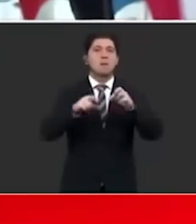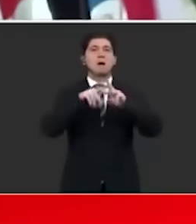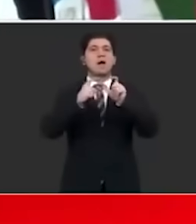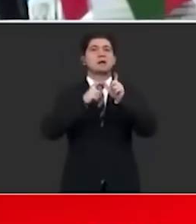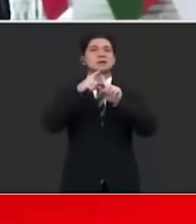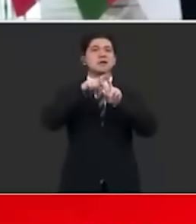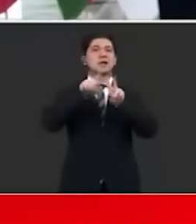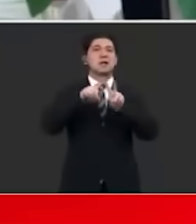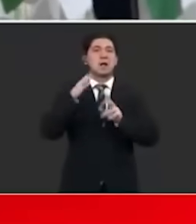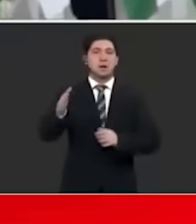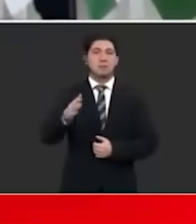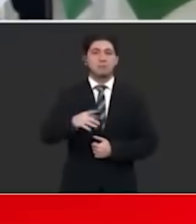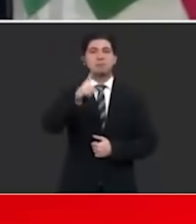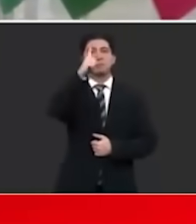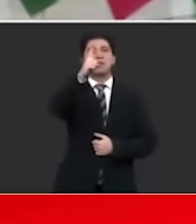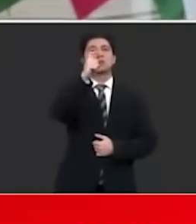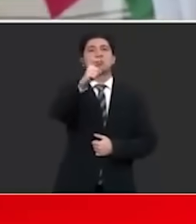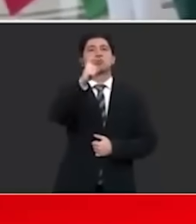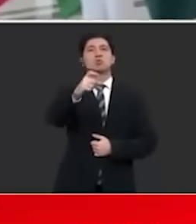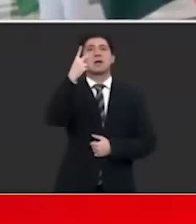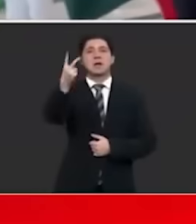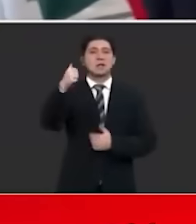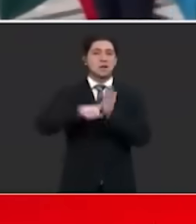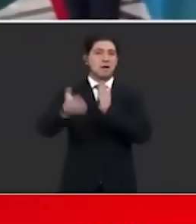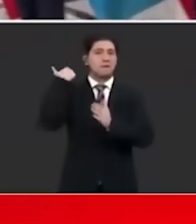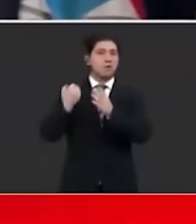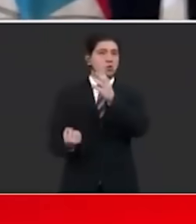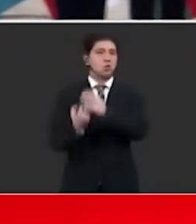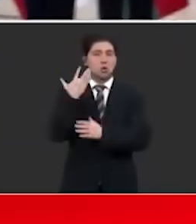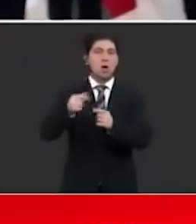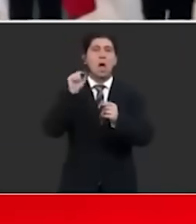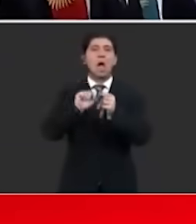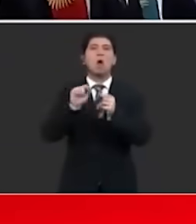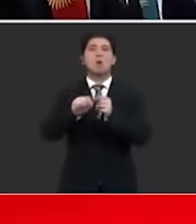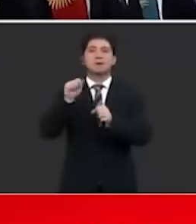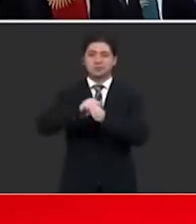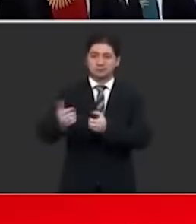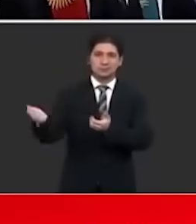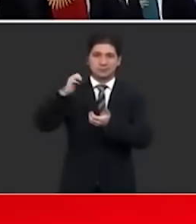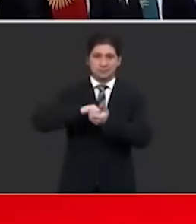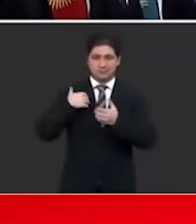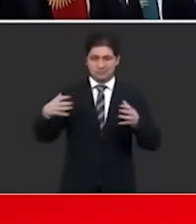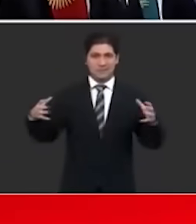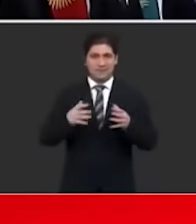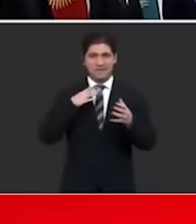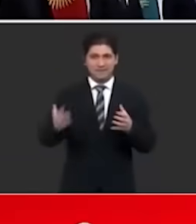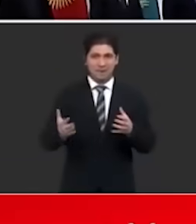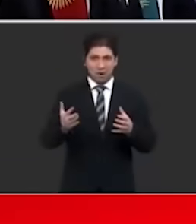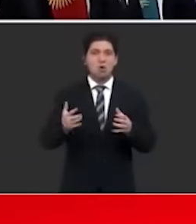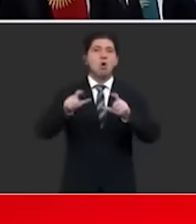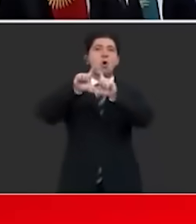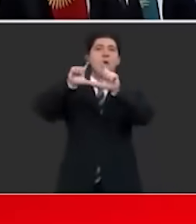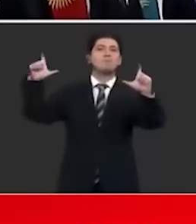birlikte 1992 yılında kurduğumuz Ekonomik İşbirliği Teşkilatı'nın kurumsal